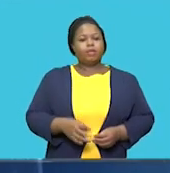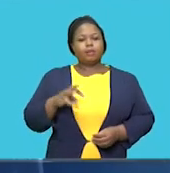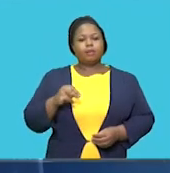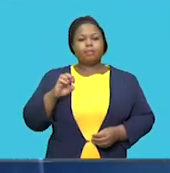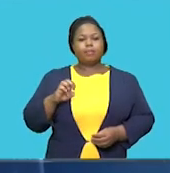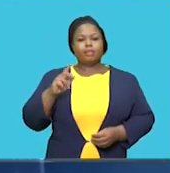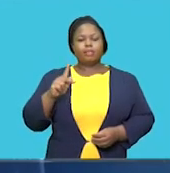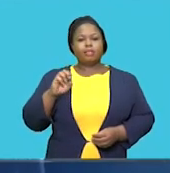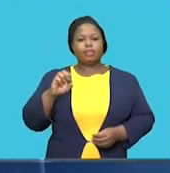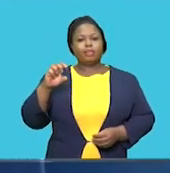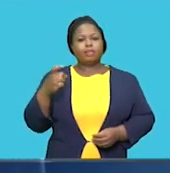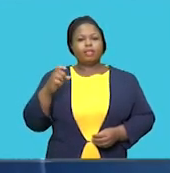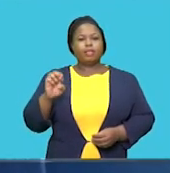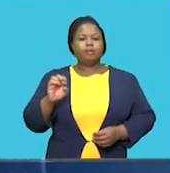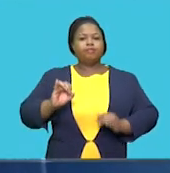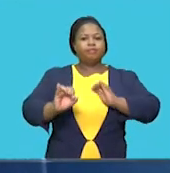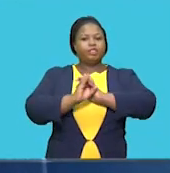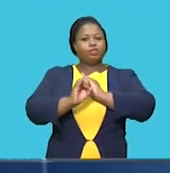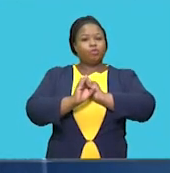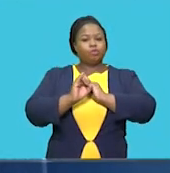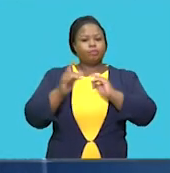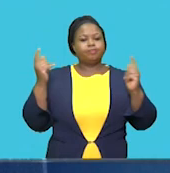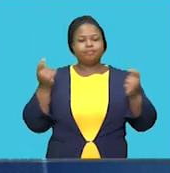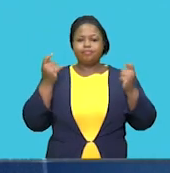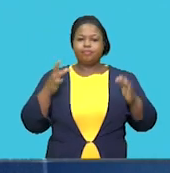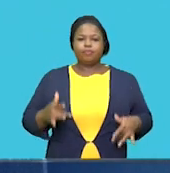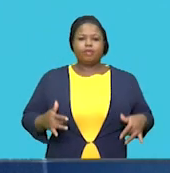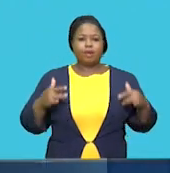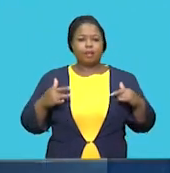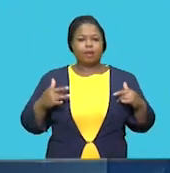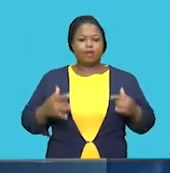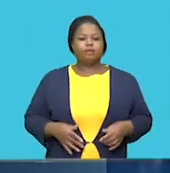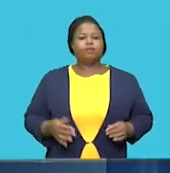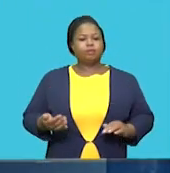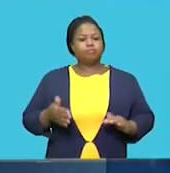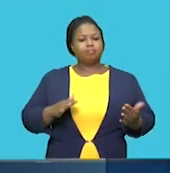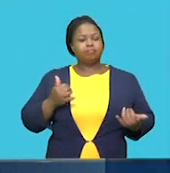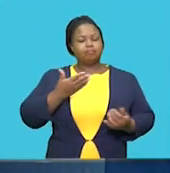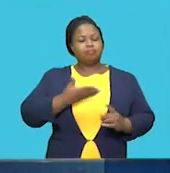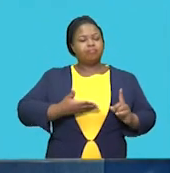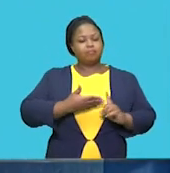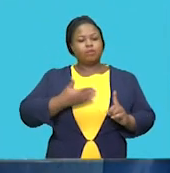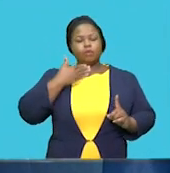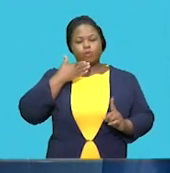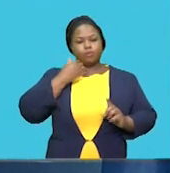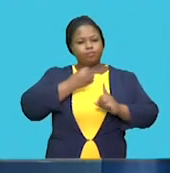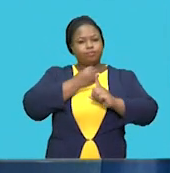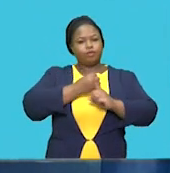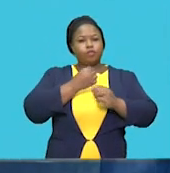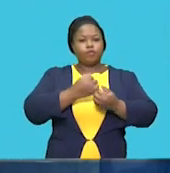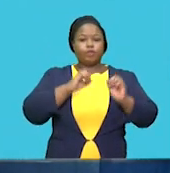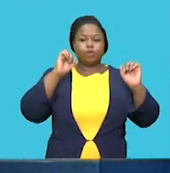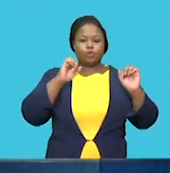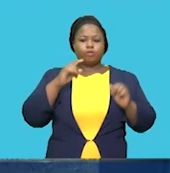iCharlotte Mannya Maxeke Institute. Bebhiyozela ubomi kunye nelifa leliqhawekazi lenkululeko.